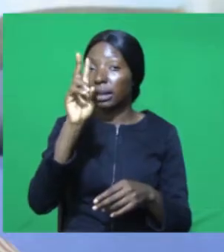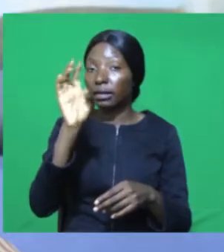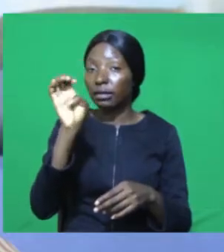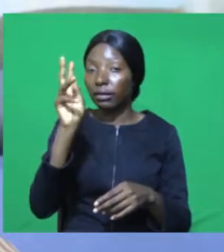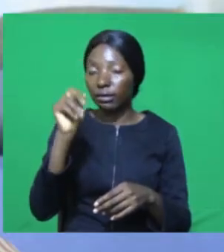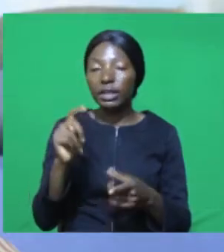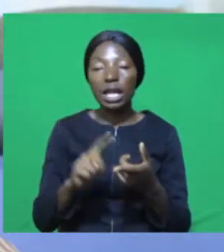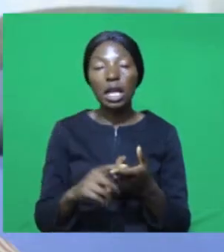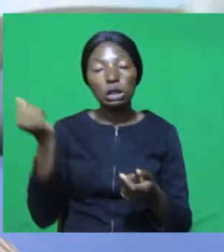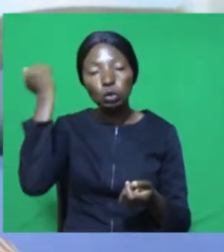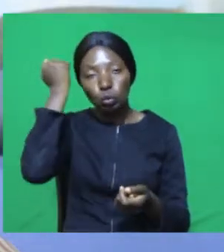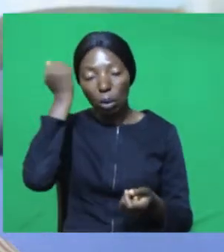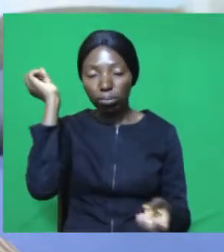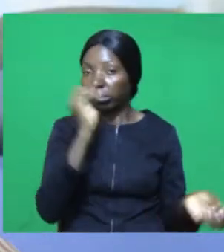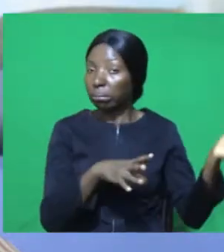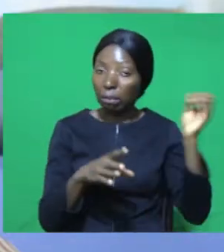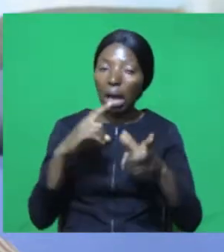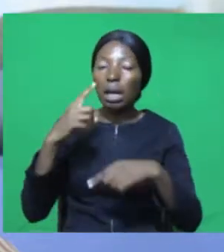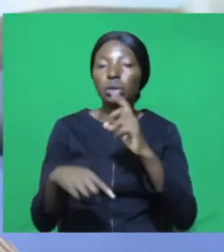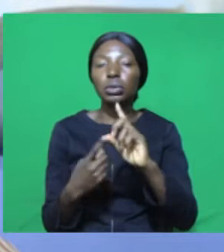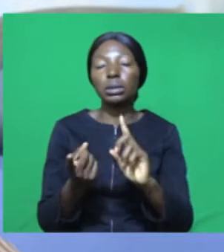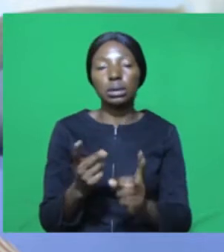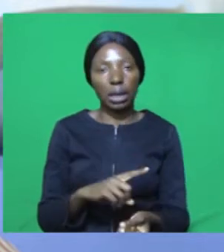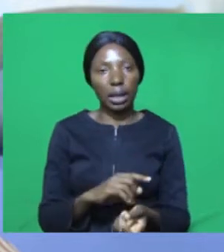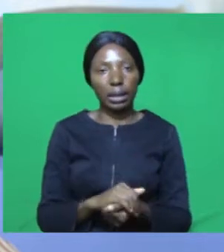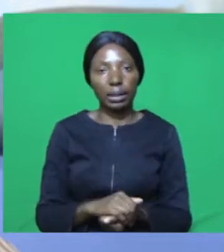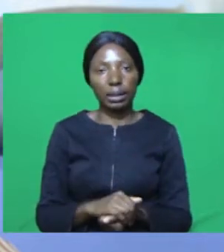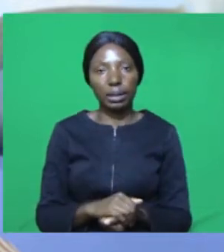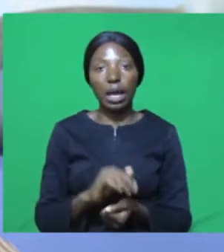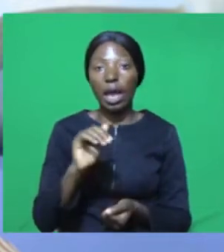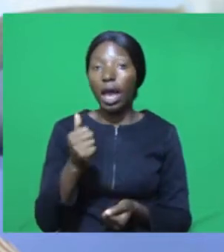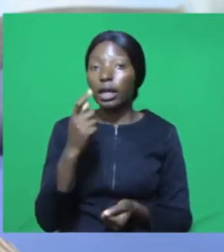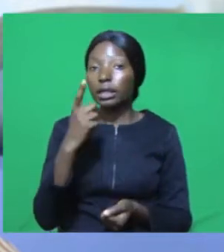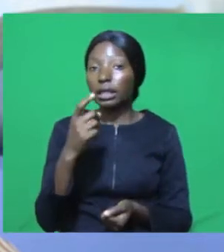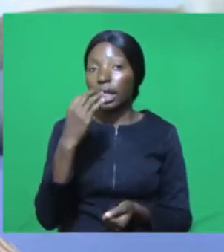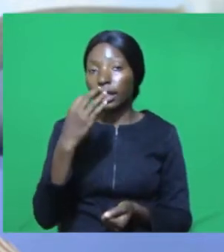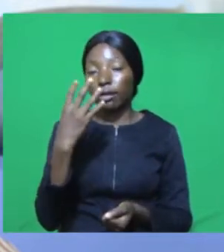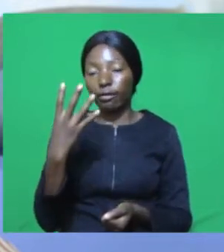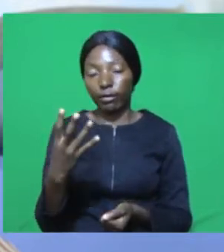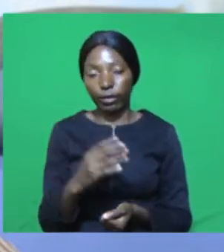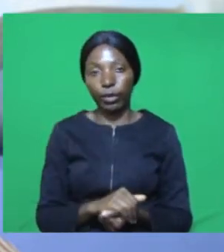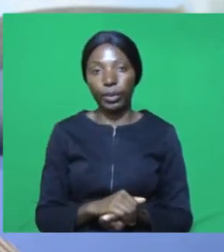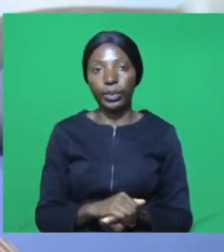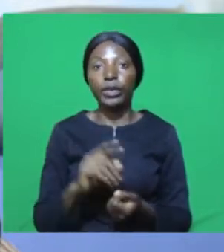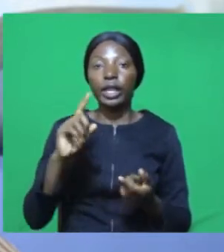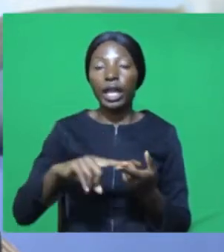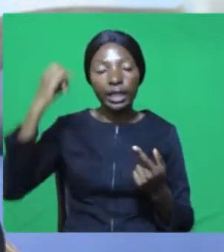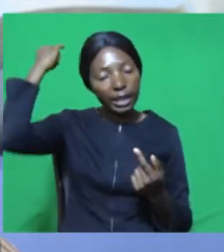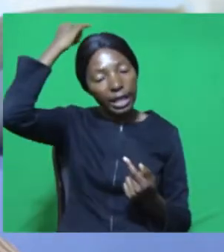Stefano akatakwa nemabwe. Mutikoni wevakamutaka akafa. Akatakwa AD 34.